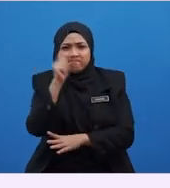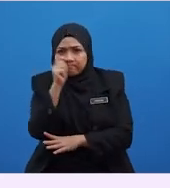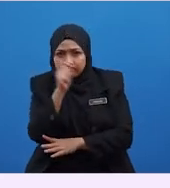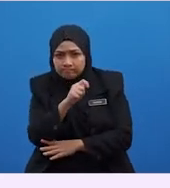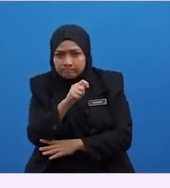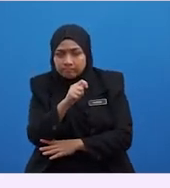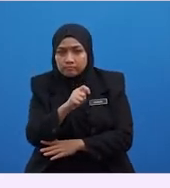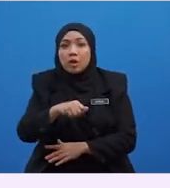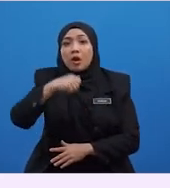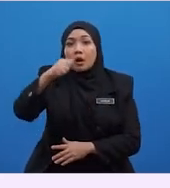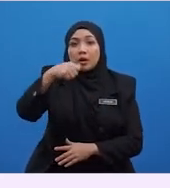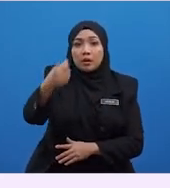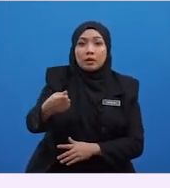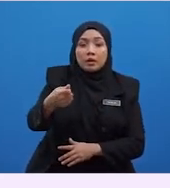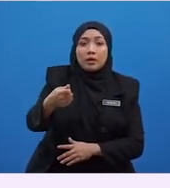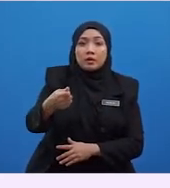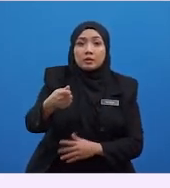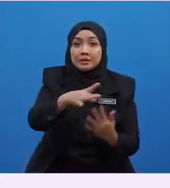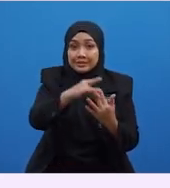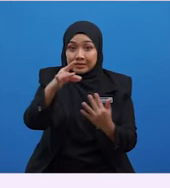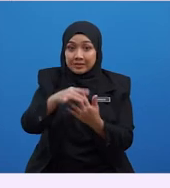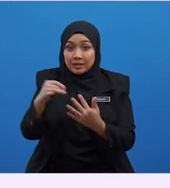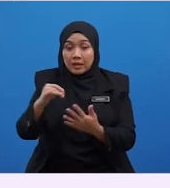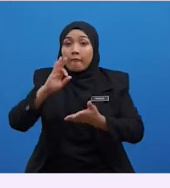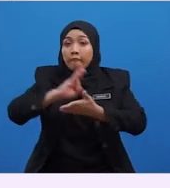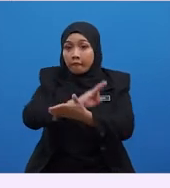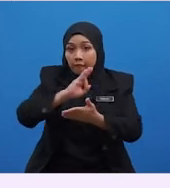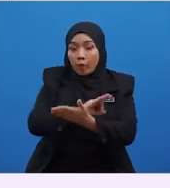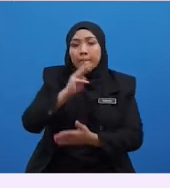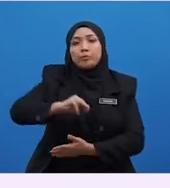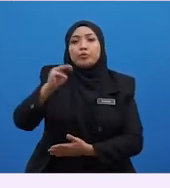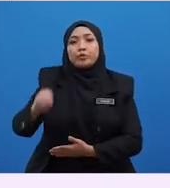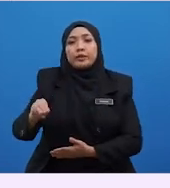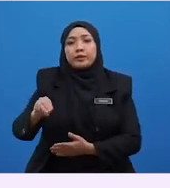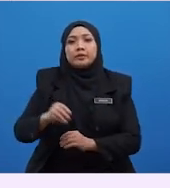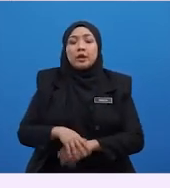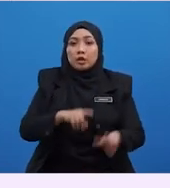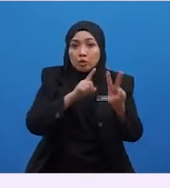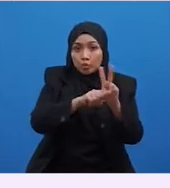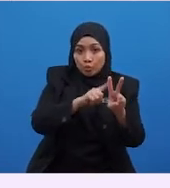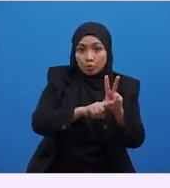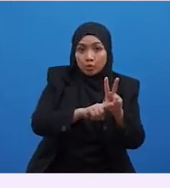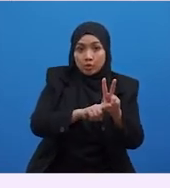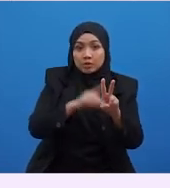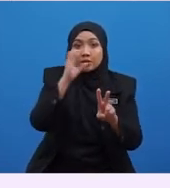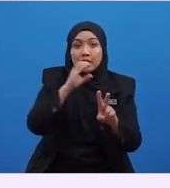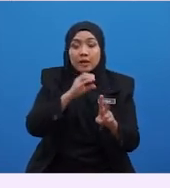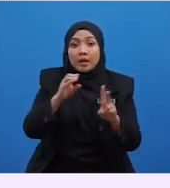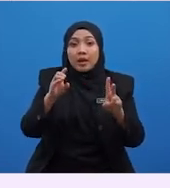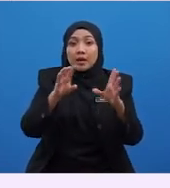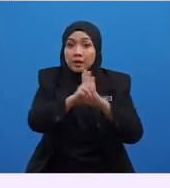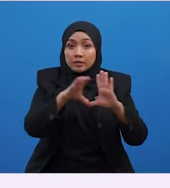Pertama, arahan kemaskini select from murid. Kedua, arahan carian data select from